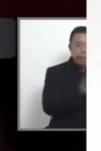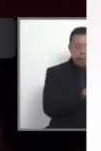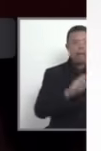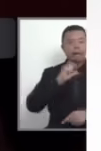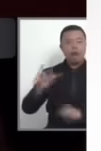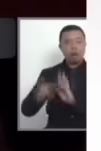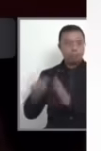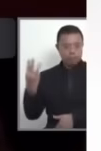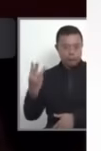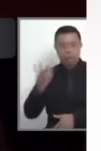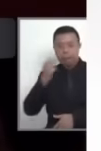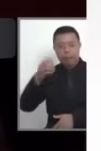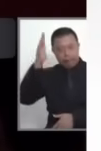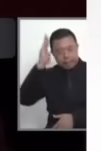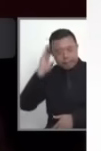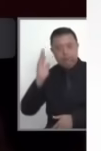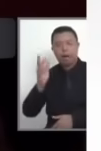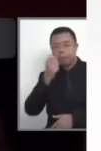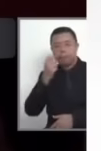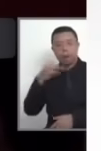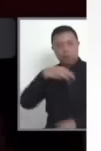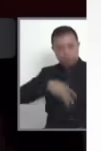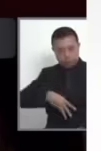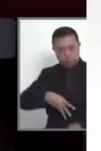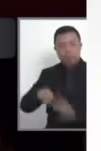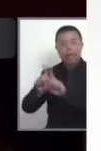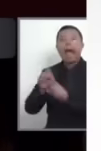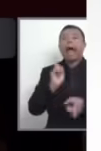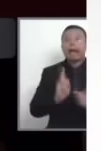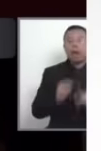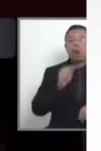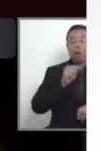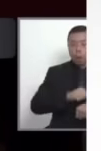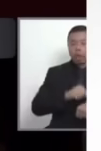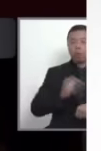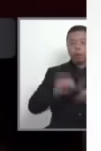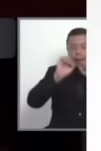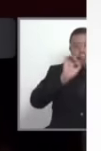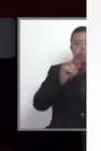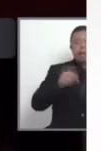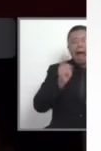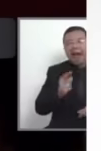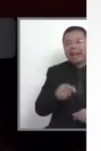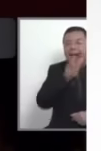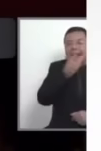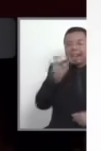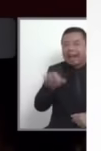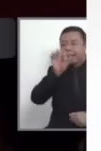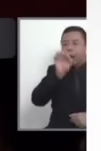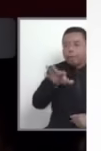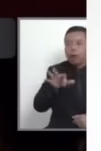yang kedua juga saya kira ini sebagai upaya ya dari Pak Prabowo mempertegas komitmennya itu tadi saya lihat